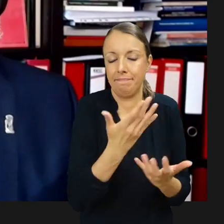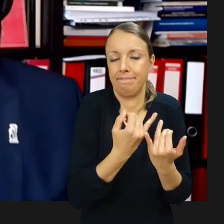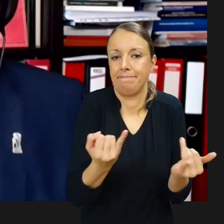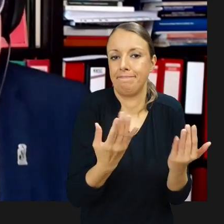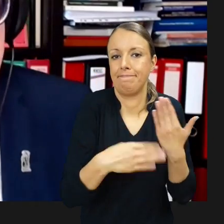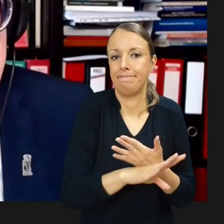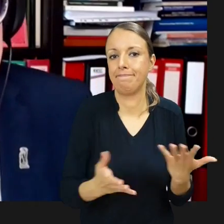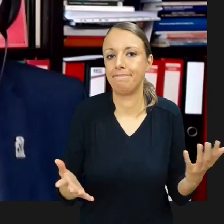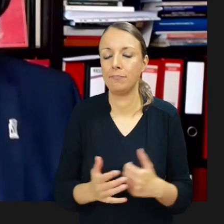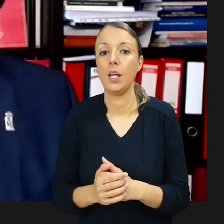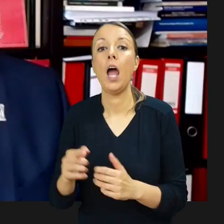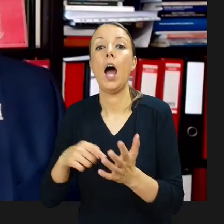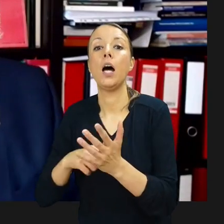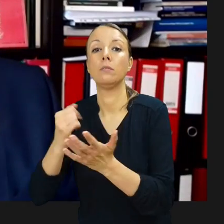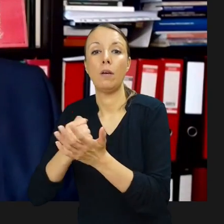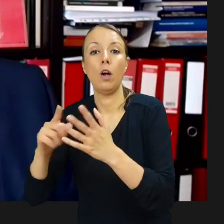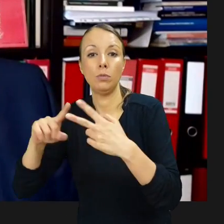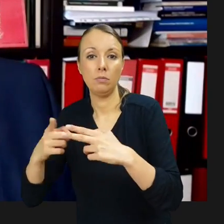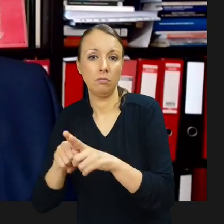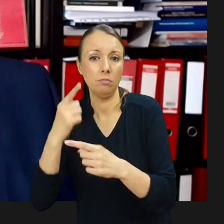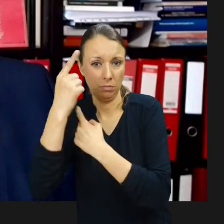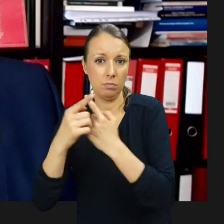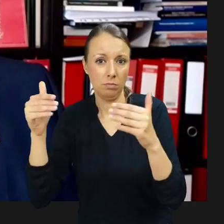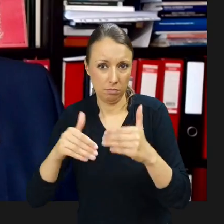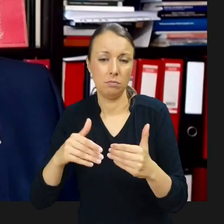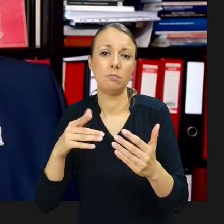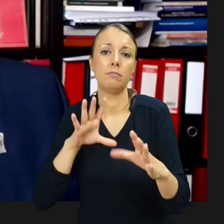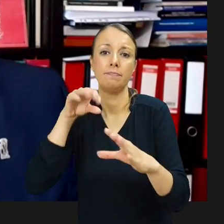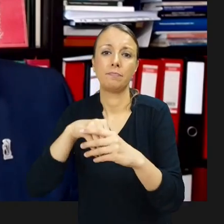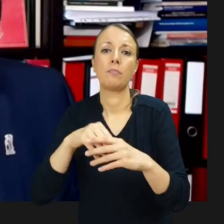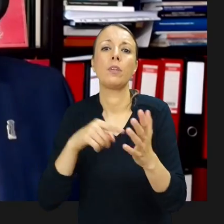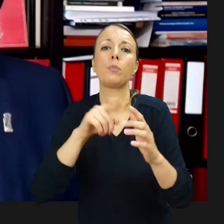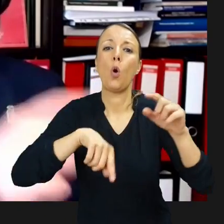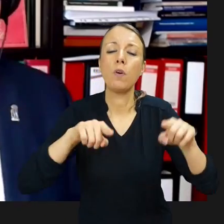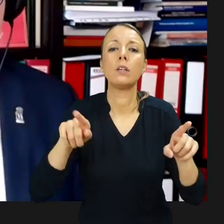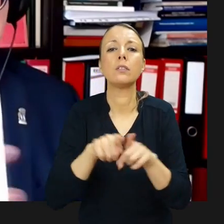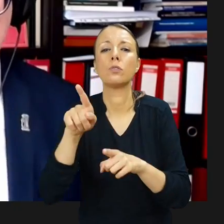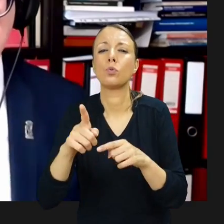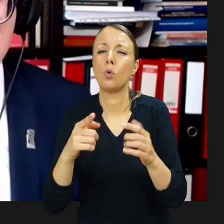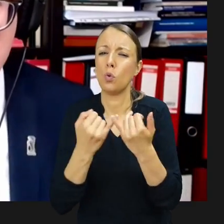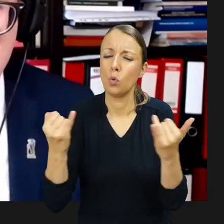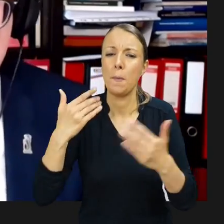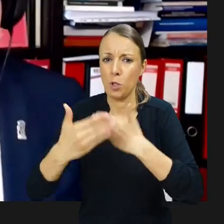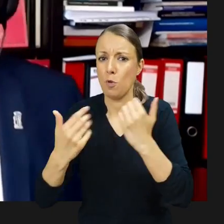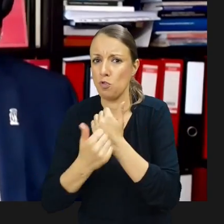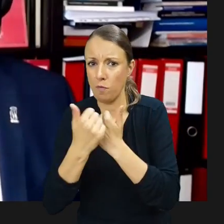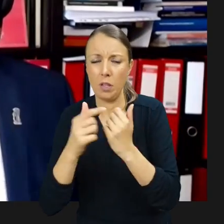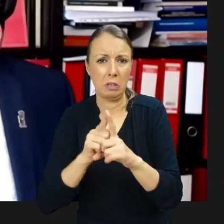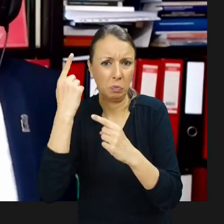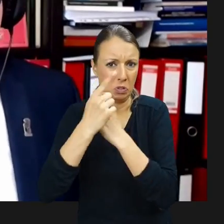uważał, że należałoby wprowadzić te odmienności, które dotyczą postępowania dowodowego. Też uważam, że nie powinno być, nie wiem, 3, 4, 5